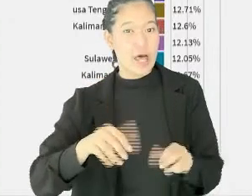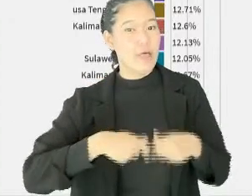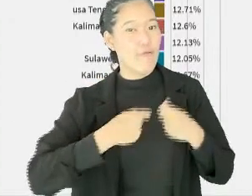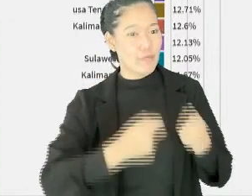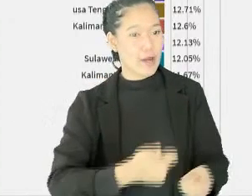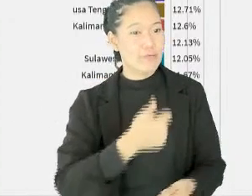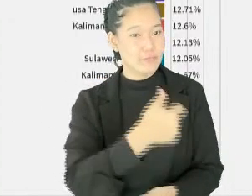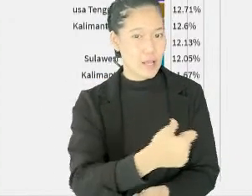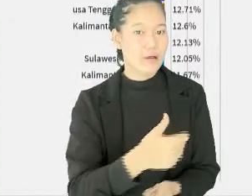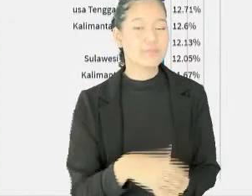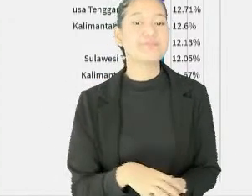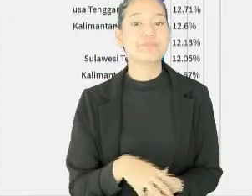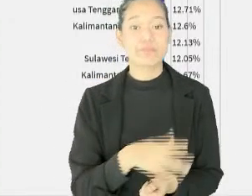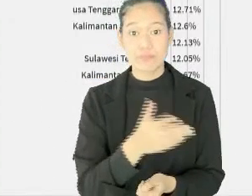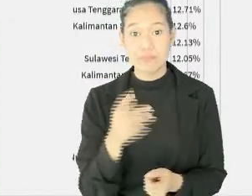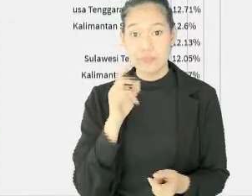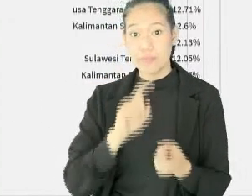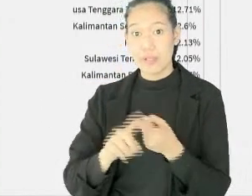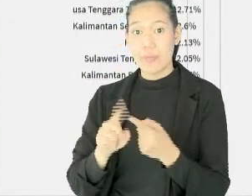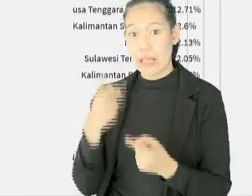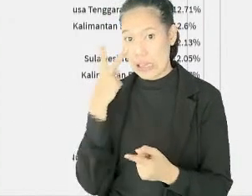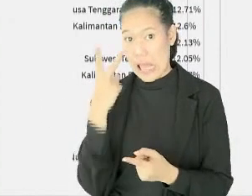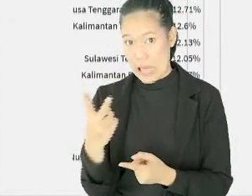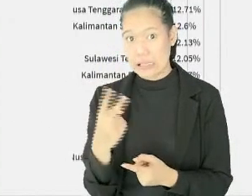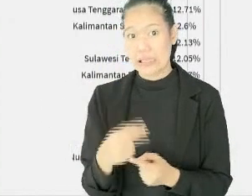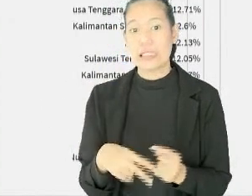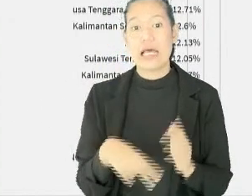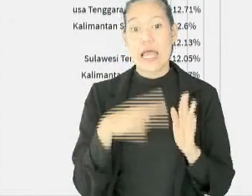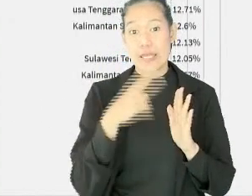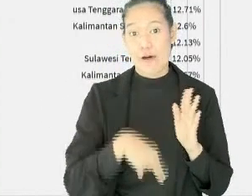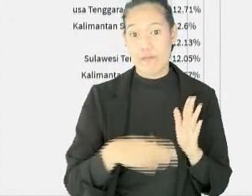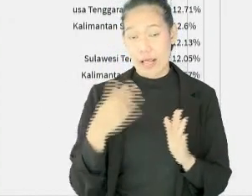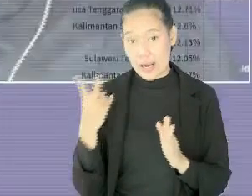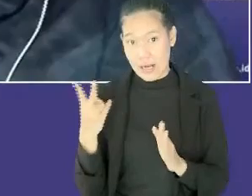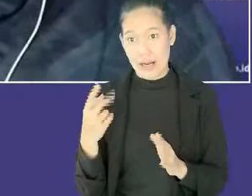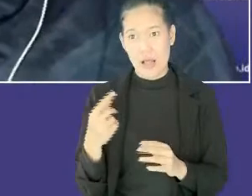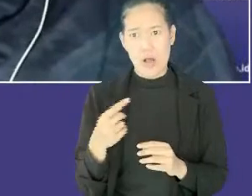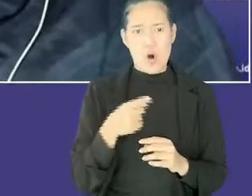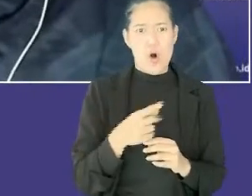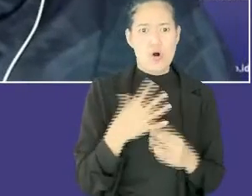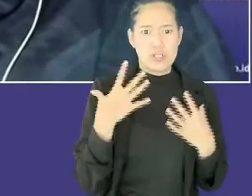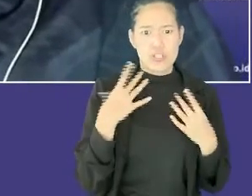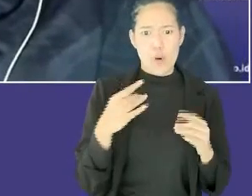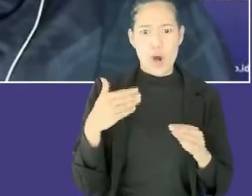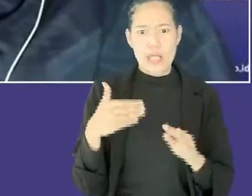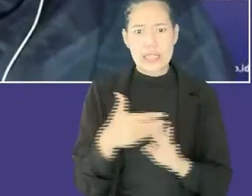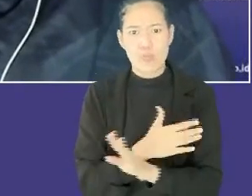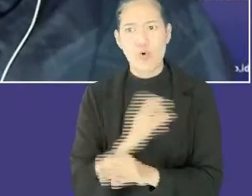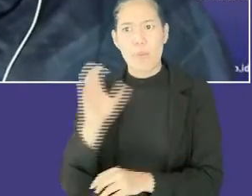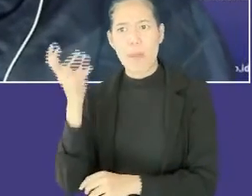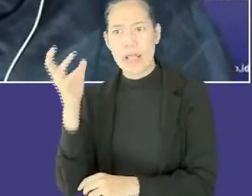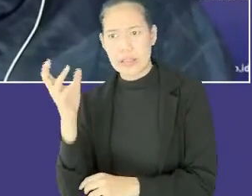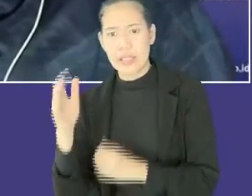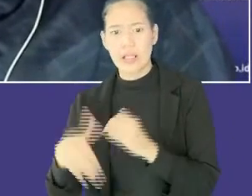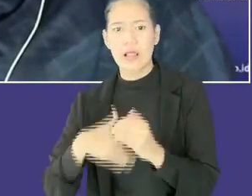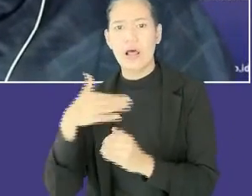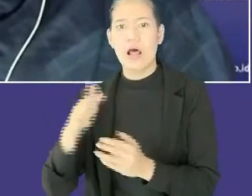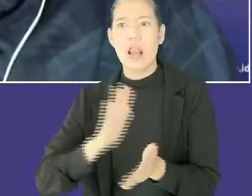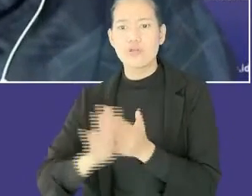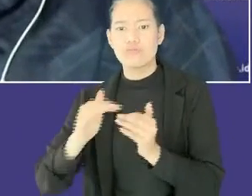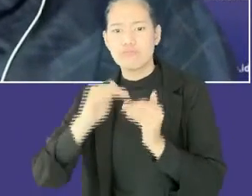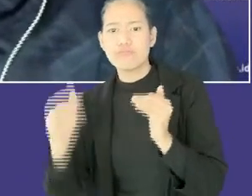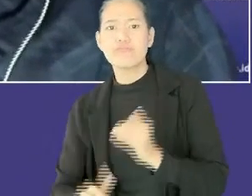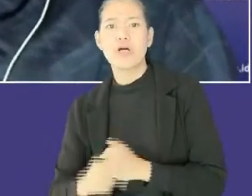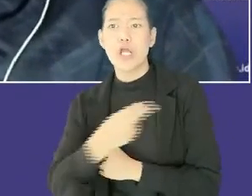ikutan lah ceritanya dan kalau teman-teman melihat itu dari daftarnya dokter Dewi tiba-tiba setelah Jawa Timur Banten nahkoda Indonesia